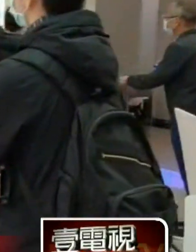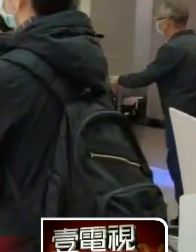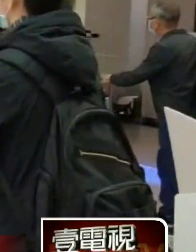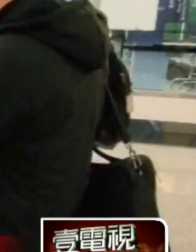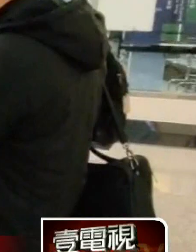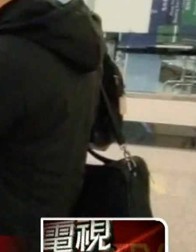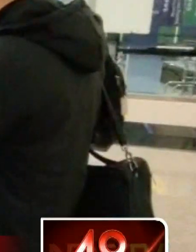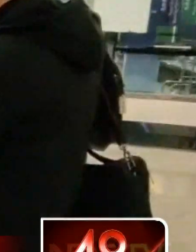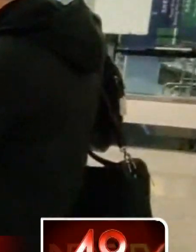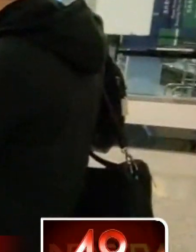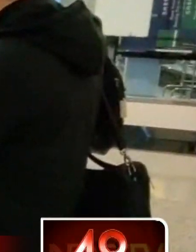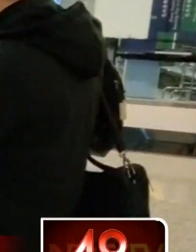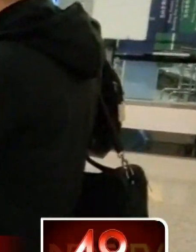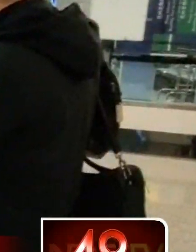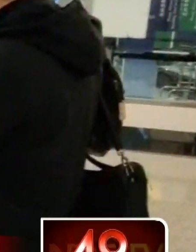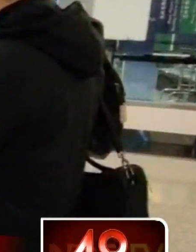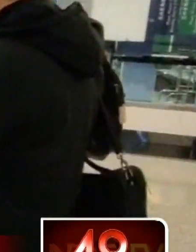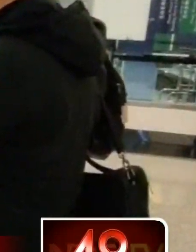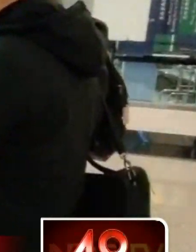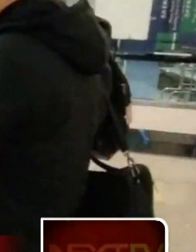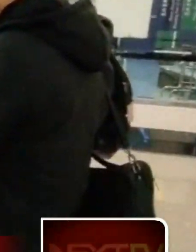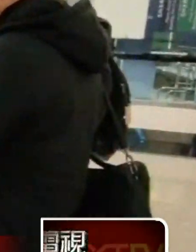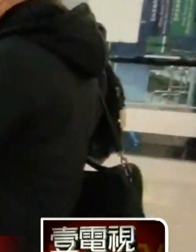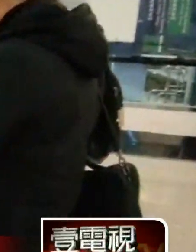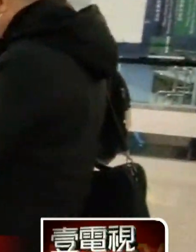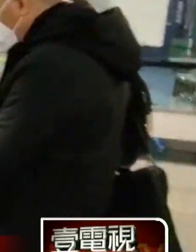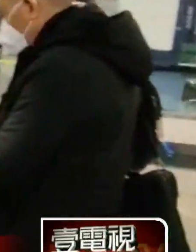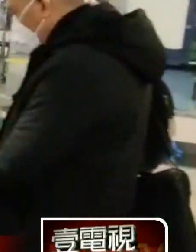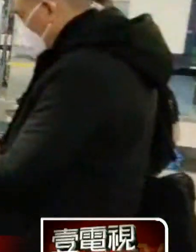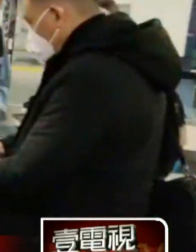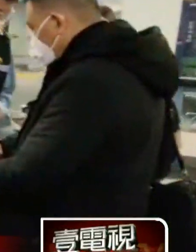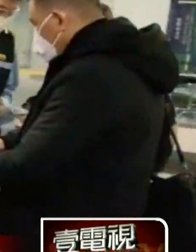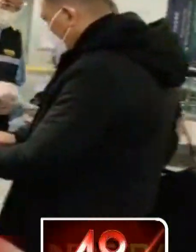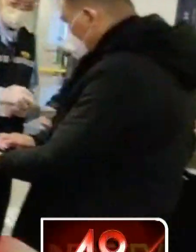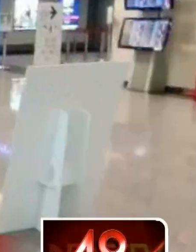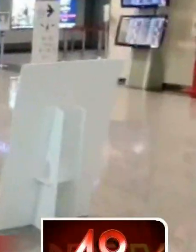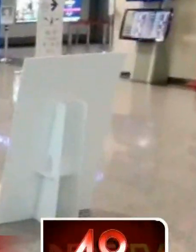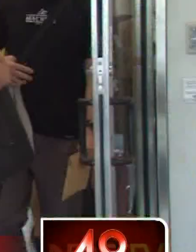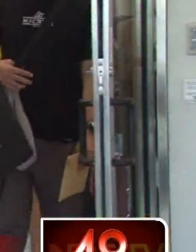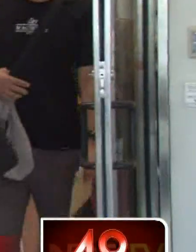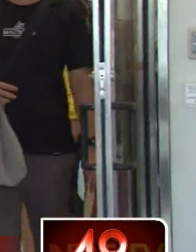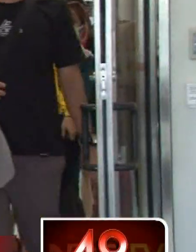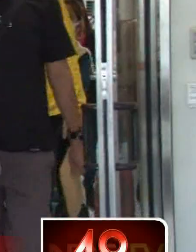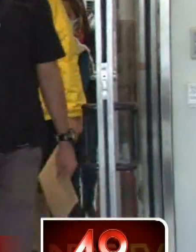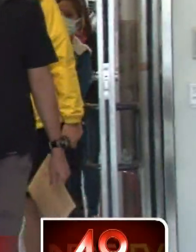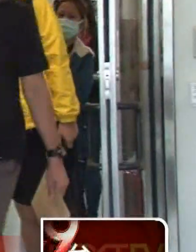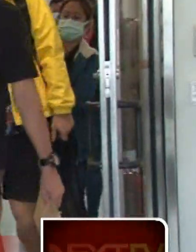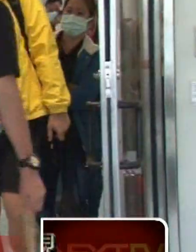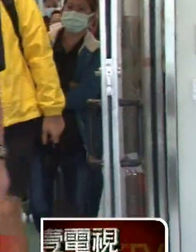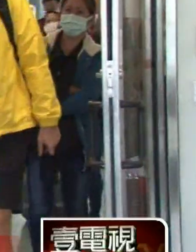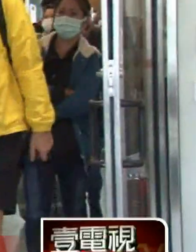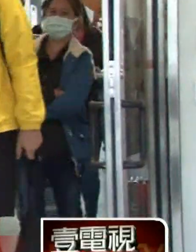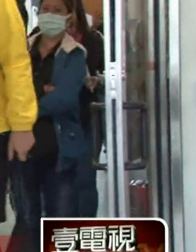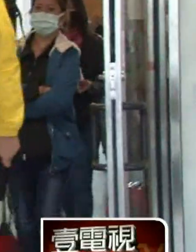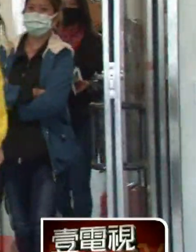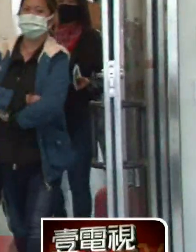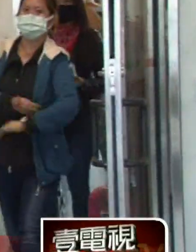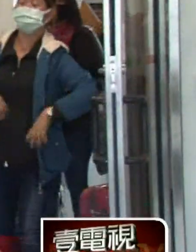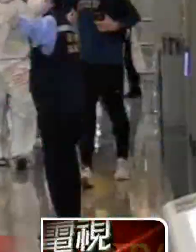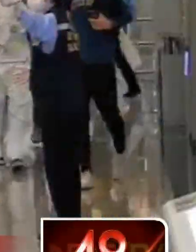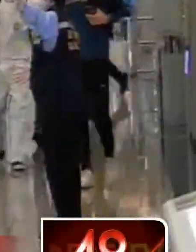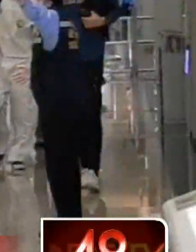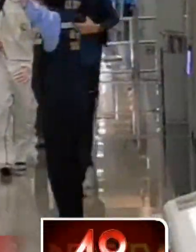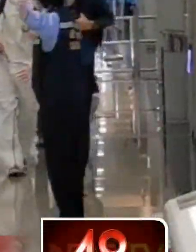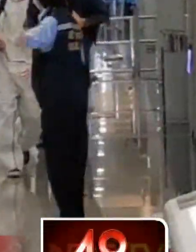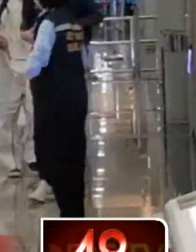南被验出阳性，其中2人被研判是在集中检疫期间遭感染，而另1人在台接触者通通阴性。